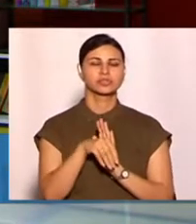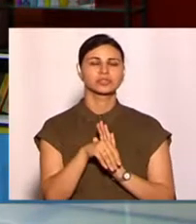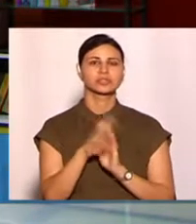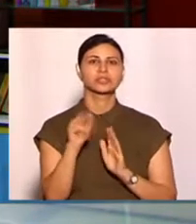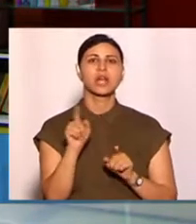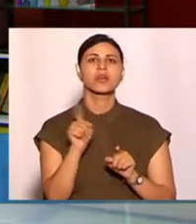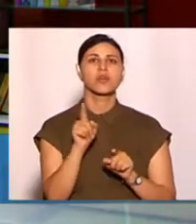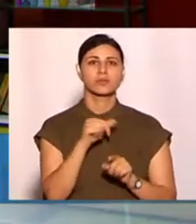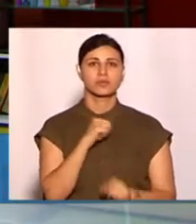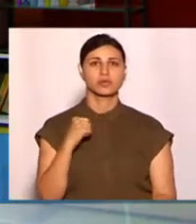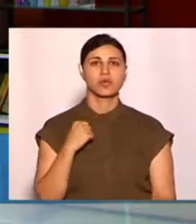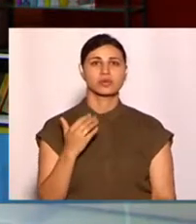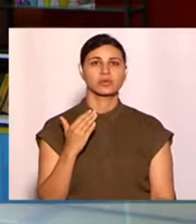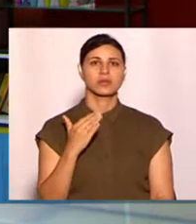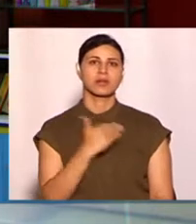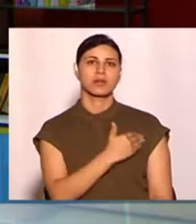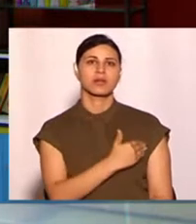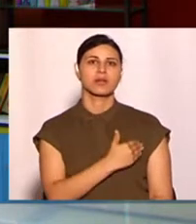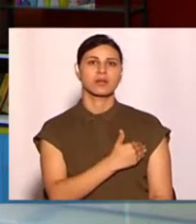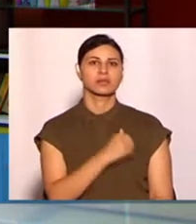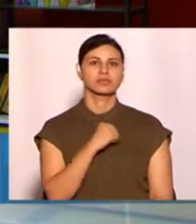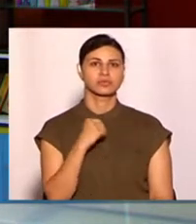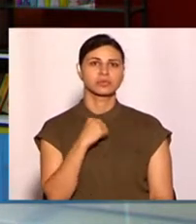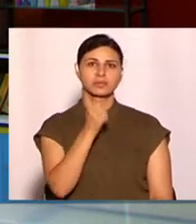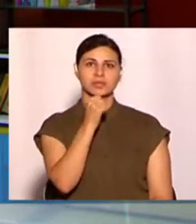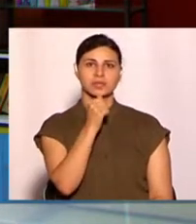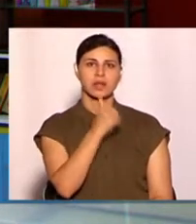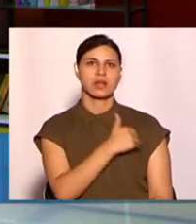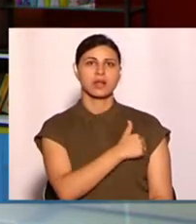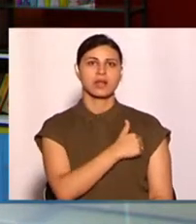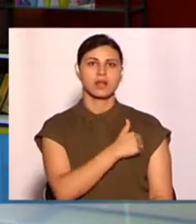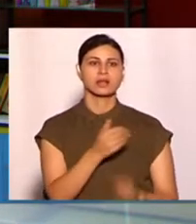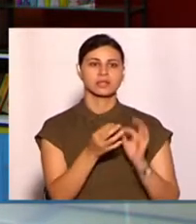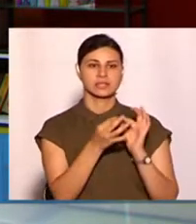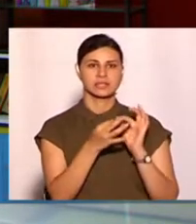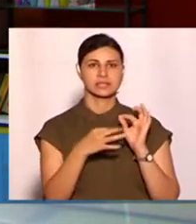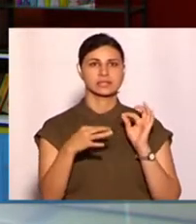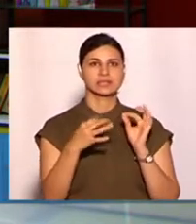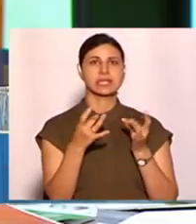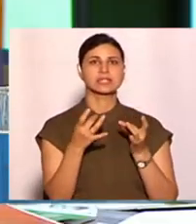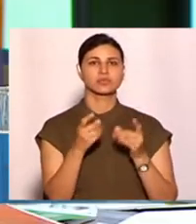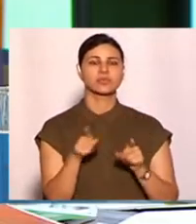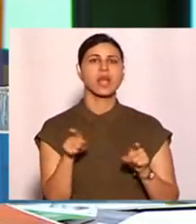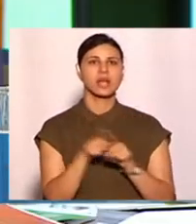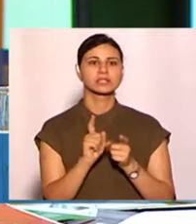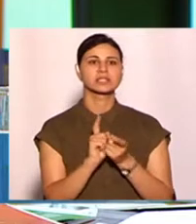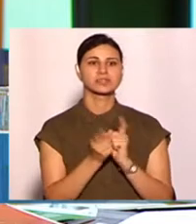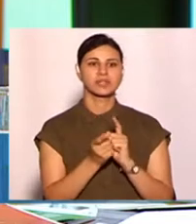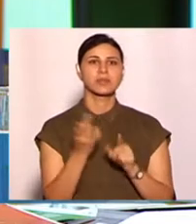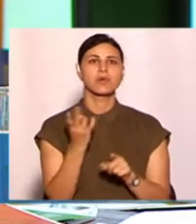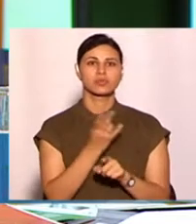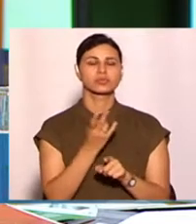და აი რომ მოისინჯოთ, მყეში არის სხვათაშორის ეს ქსოვილი, რომ მოისინჯოთ მყესი ან ნაწიბური, დაახლოებით ესეთი ცვლილება